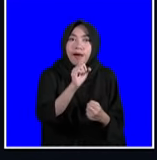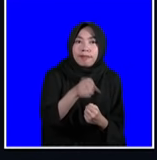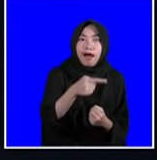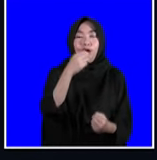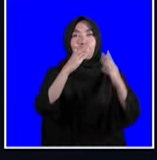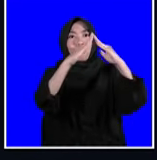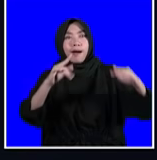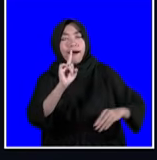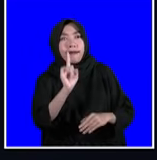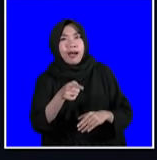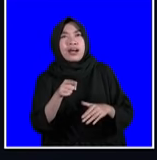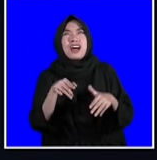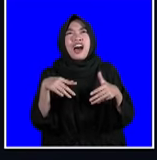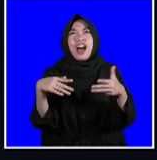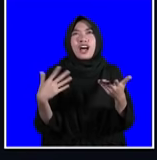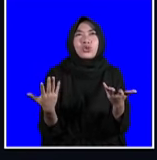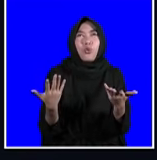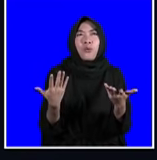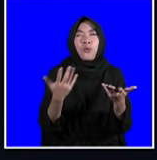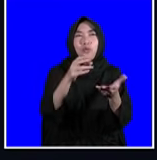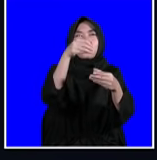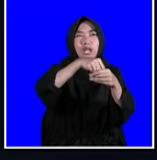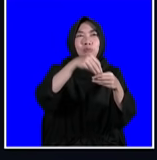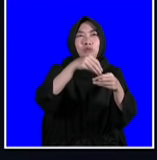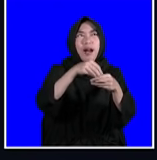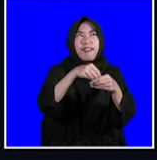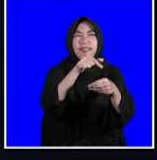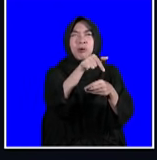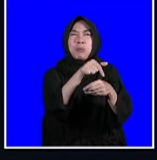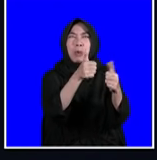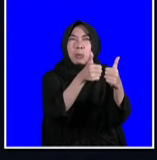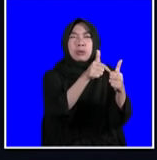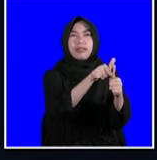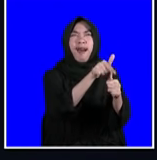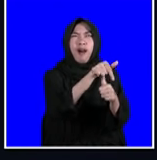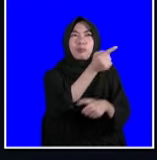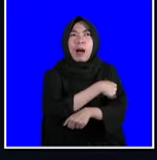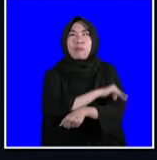juga sejumlah harta investasi yang cukup lah ya.